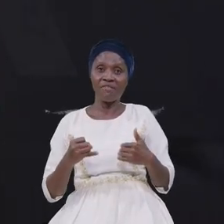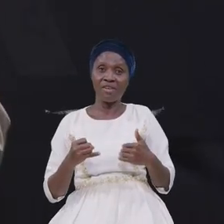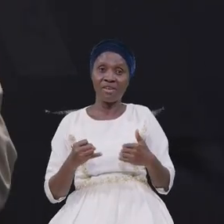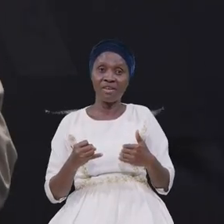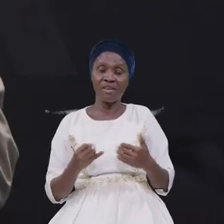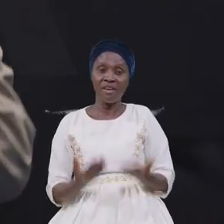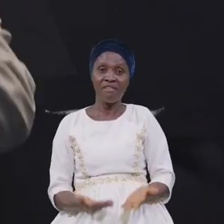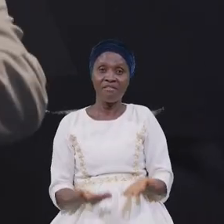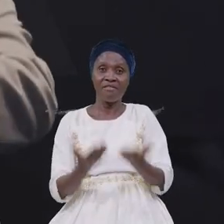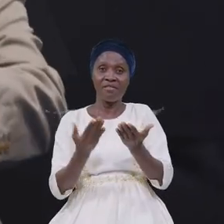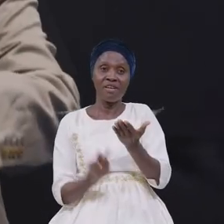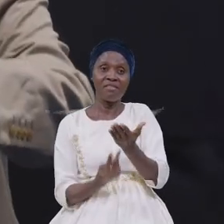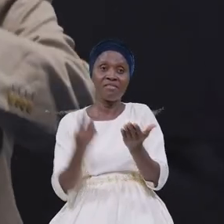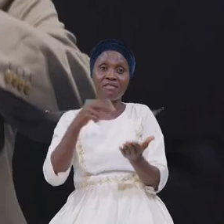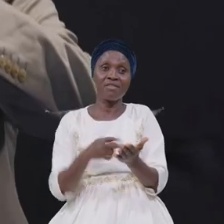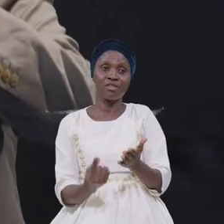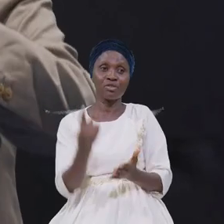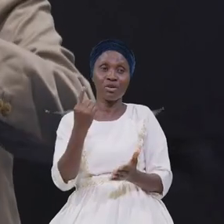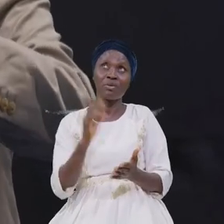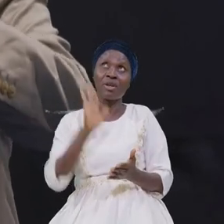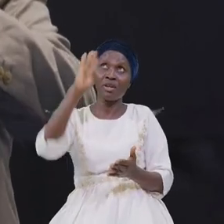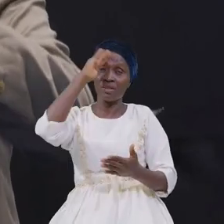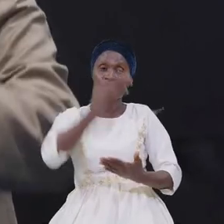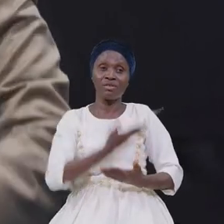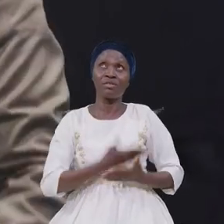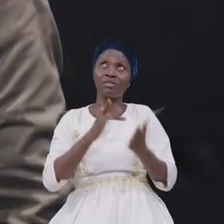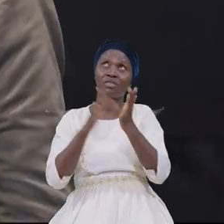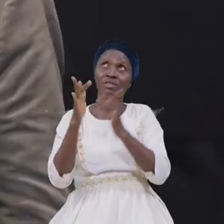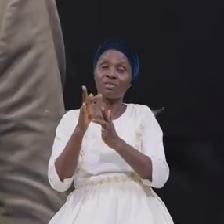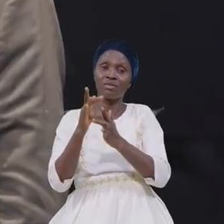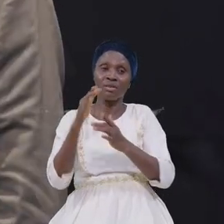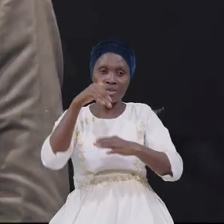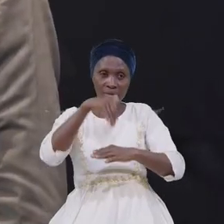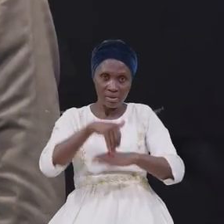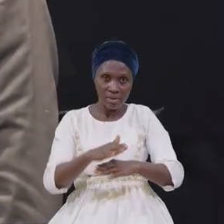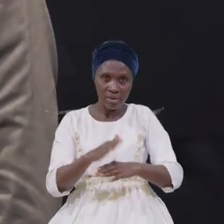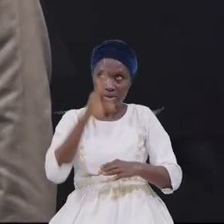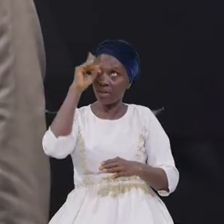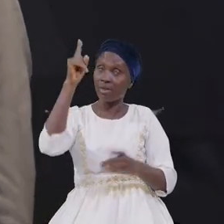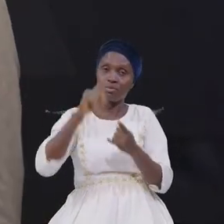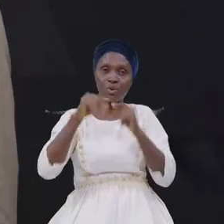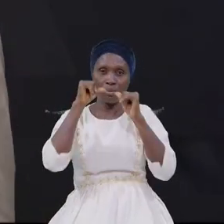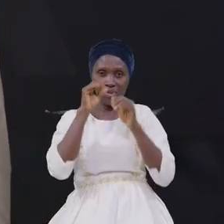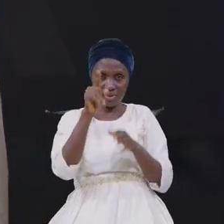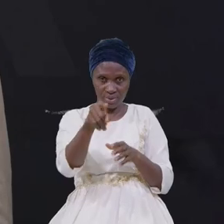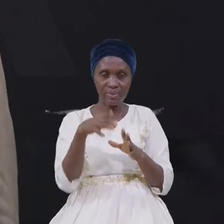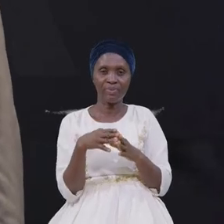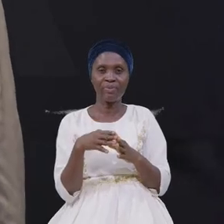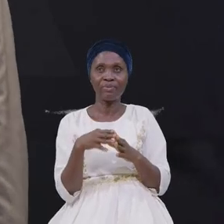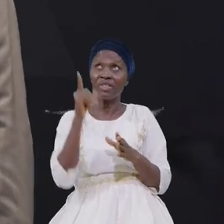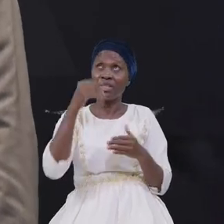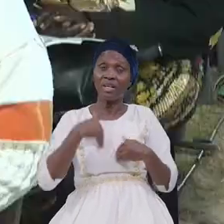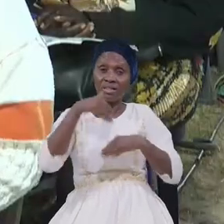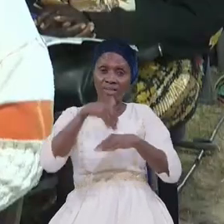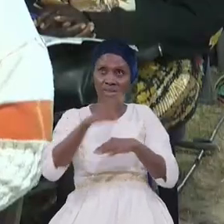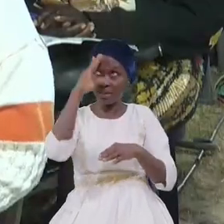son serviteur, l'a envoyé pour vous bénir. Il l'a envoyé